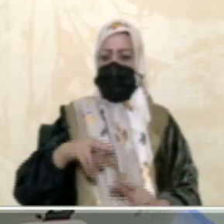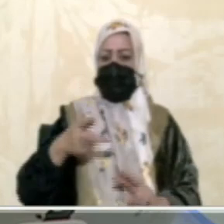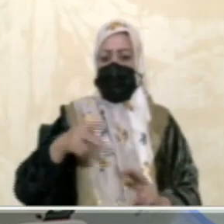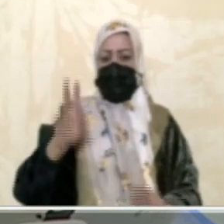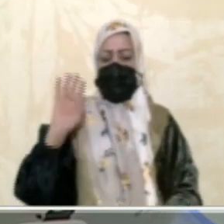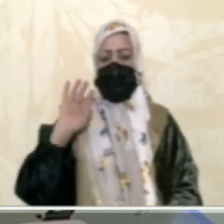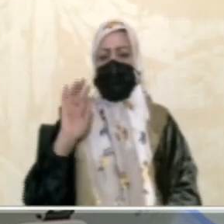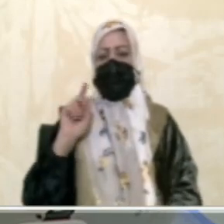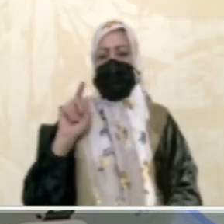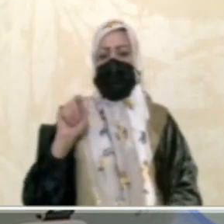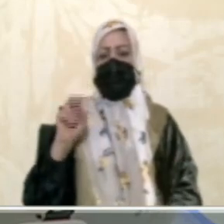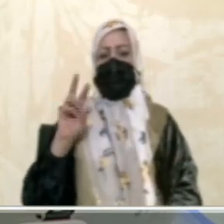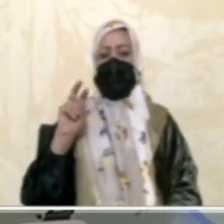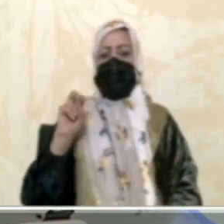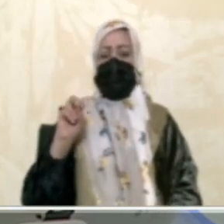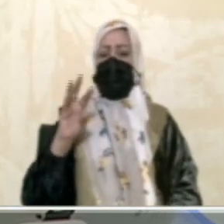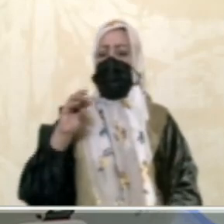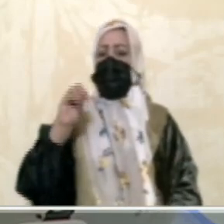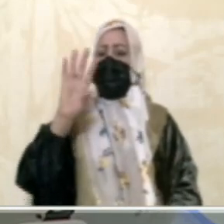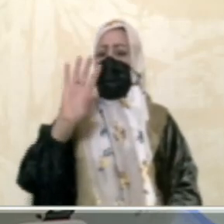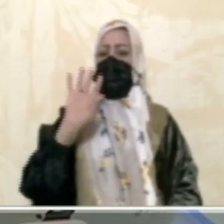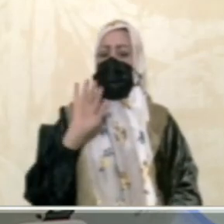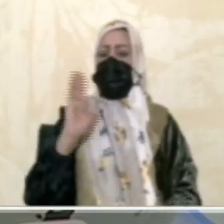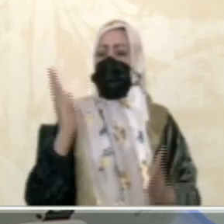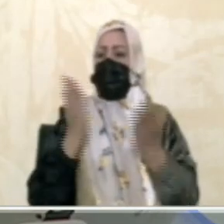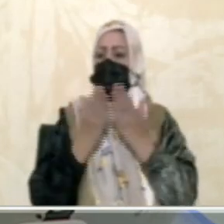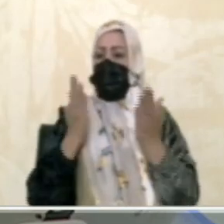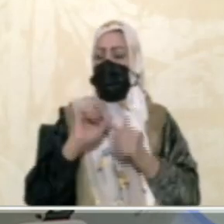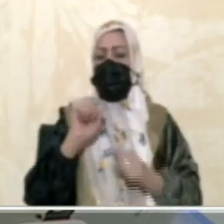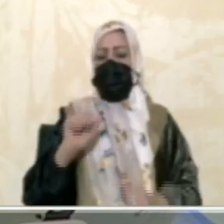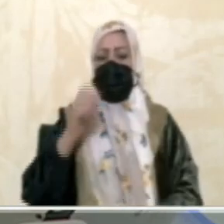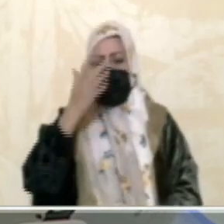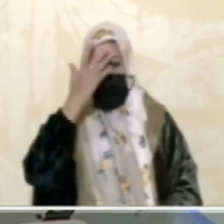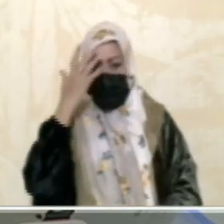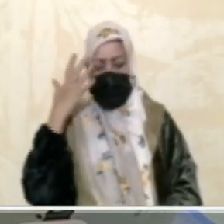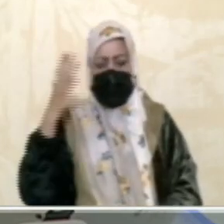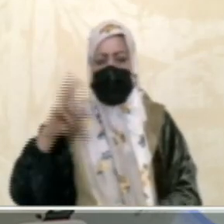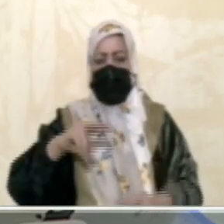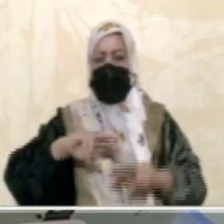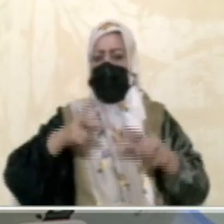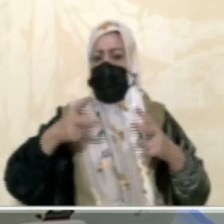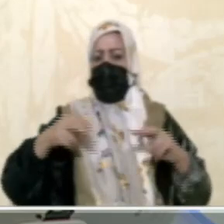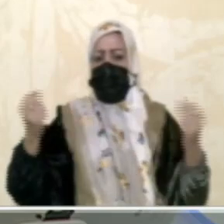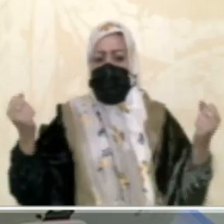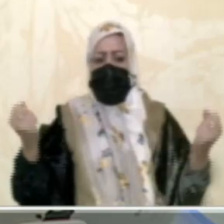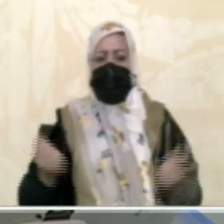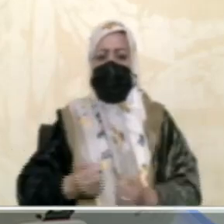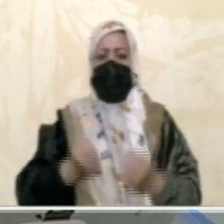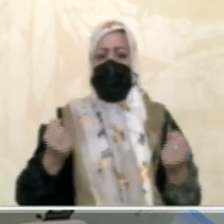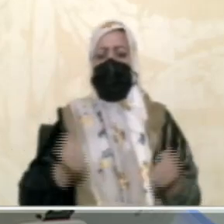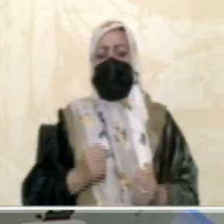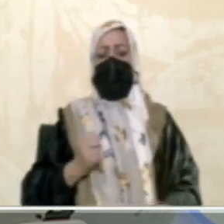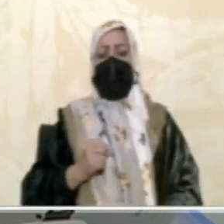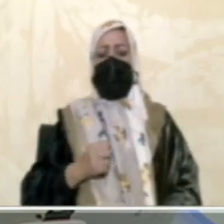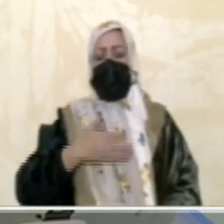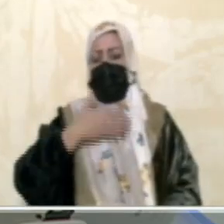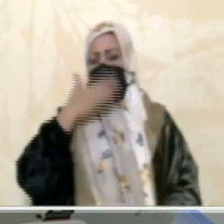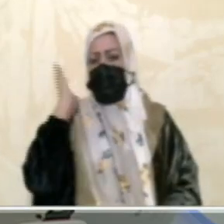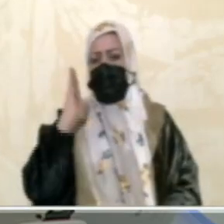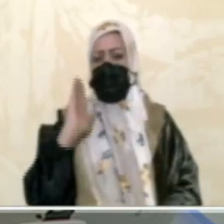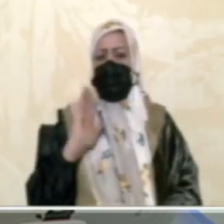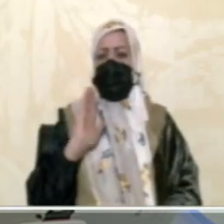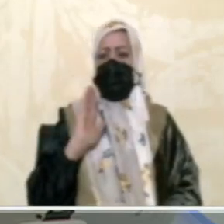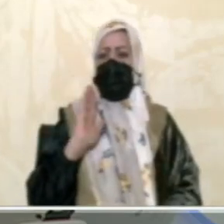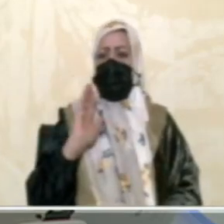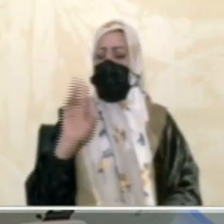اختلف فيه العلماء في المساء الاجتهاديه وما انكر بعضهم على بعض الاطلاق تعال لاول اي